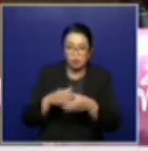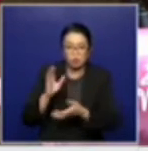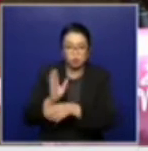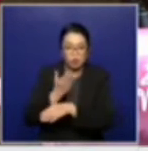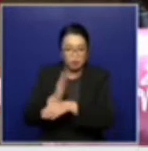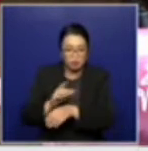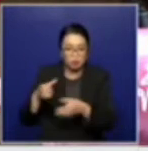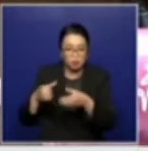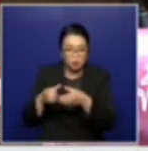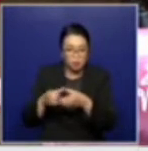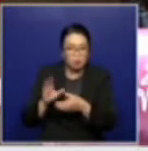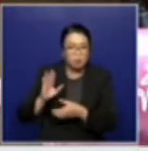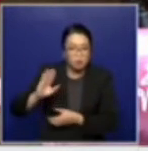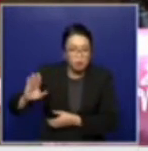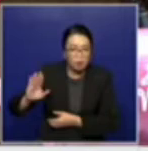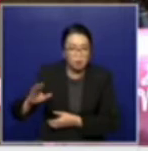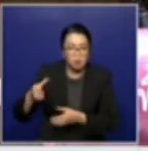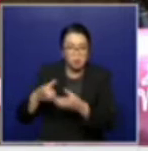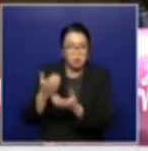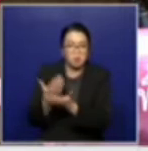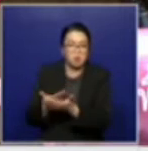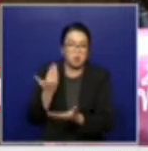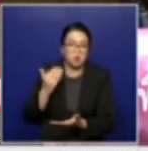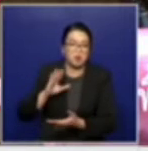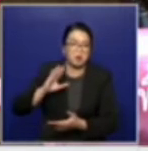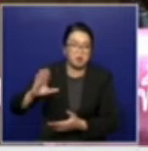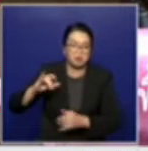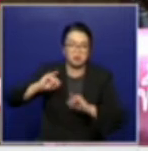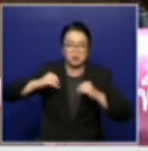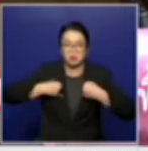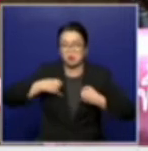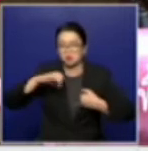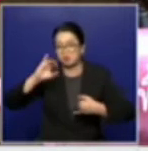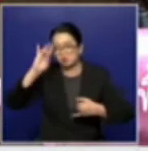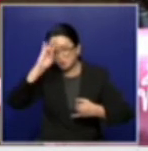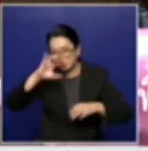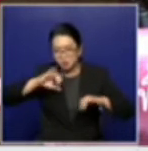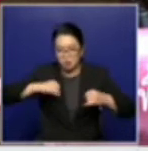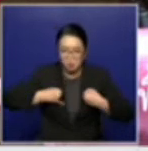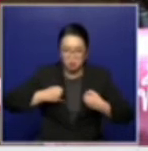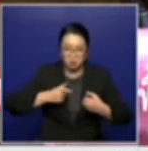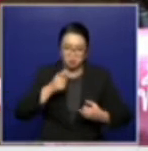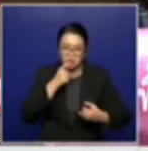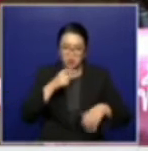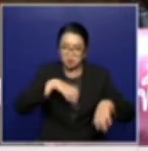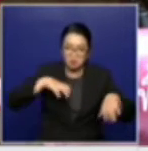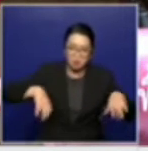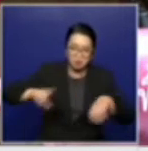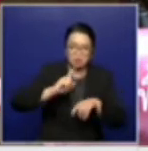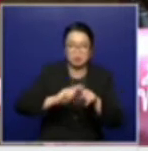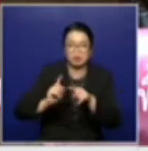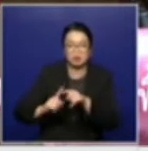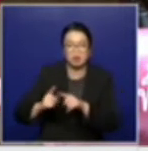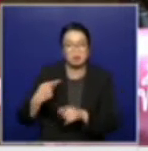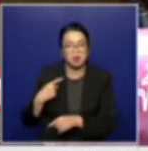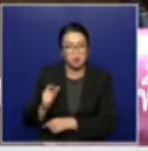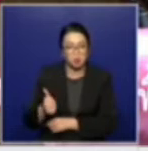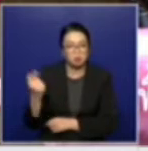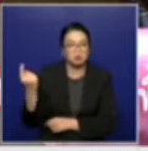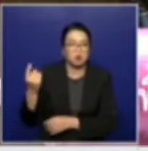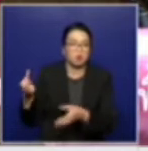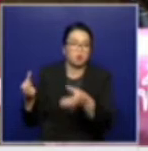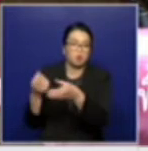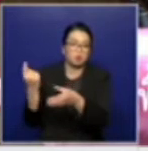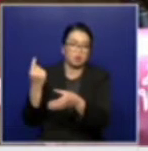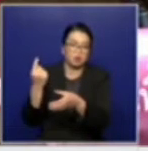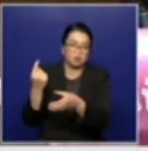ที่เป็นที่ปรึกษาของรัฐบาลนั่นเองครับท่านประธานนอกจากนี้รัฐบาลได้ออกพระราชกำหนดเงินกู้1ล้านล้านน